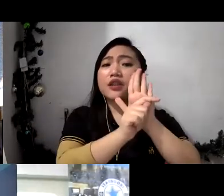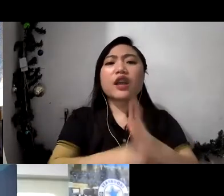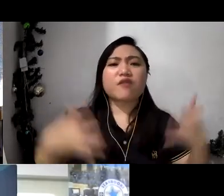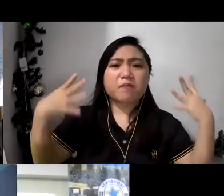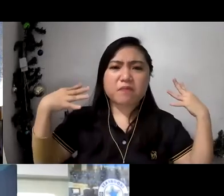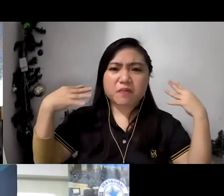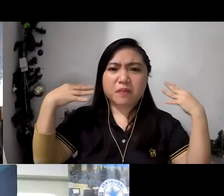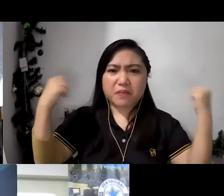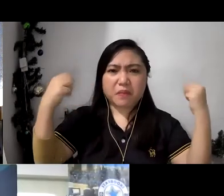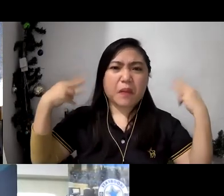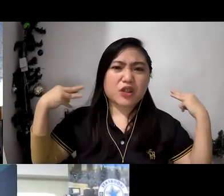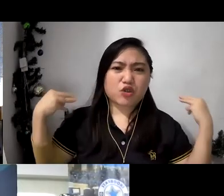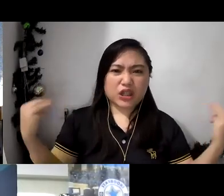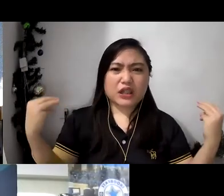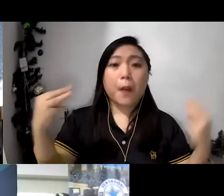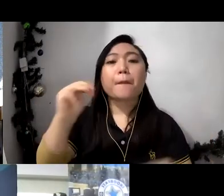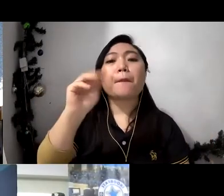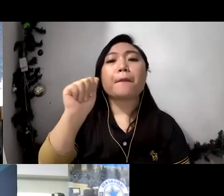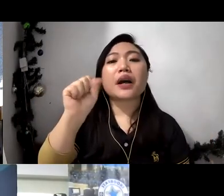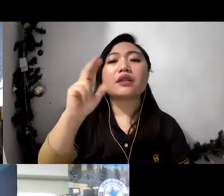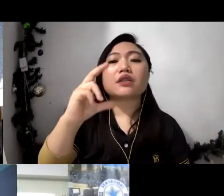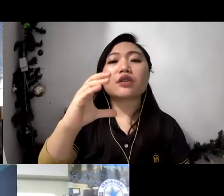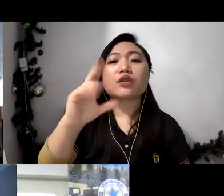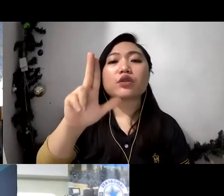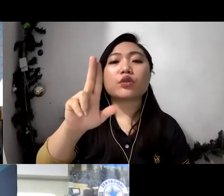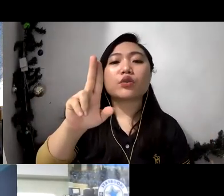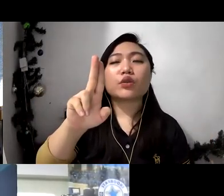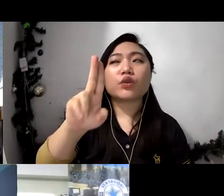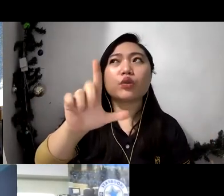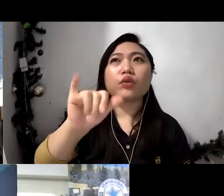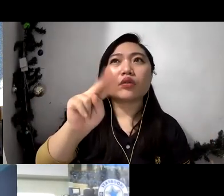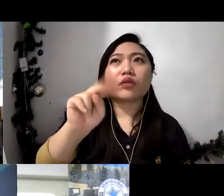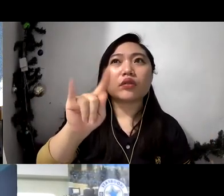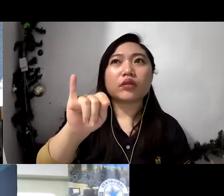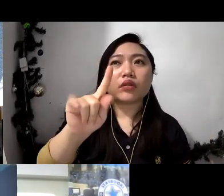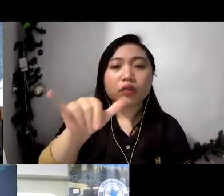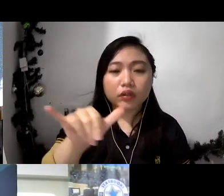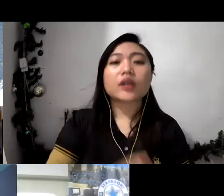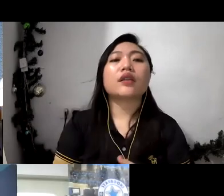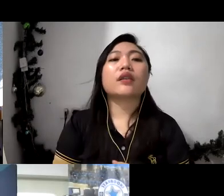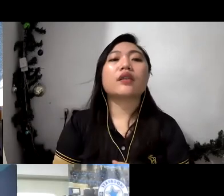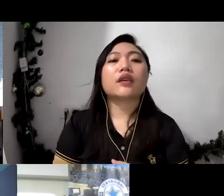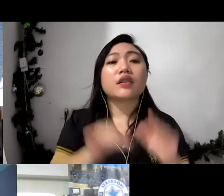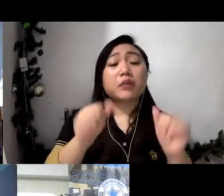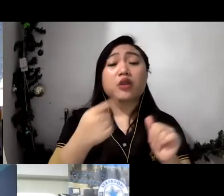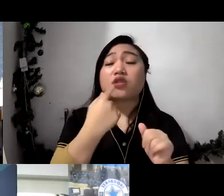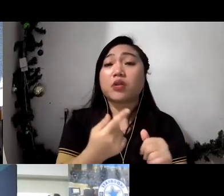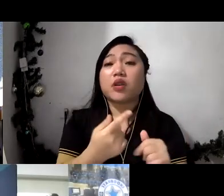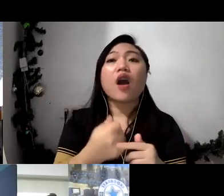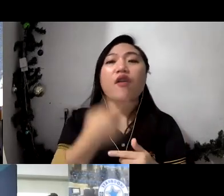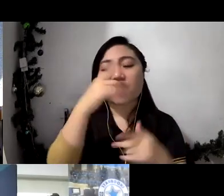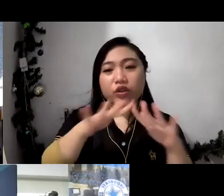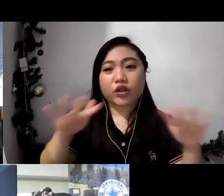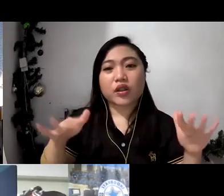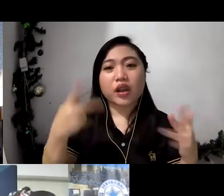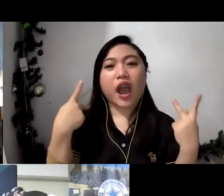are very very important. We are in a supportive relationship, lalo na ngayon yung may mga anak na online classes. Ano, sino po ba